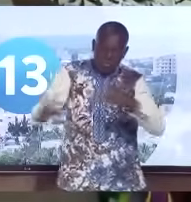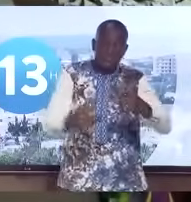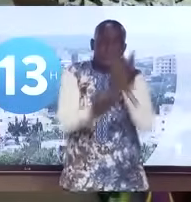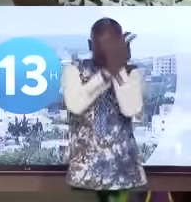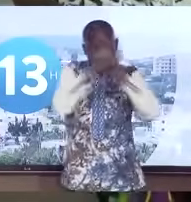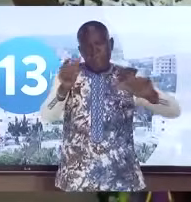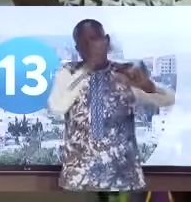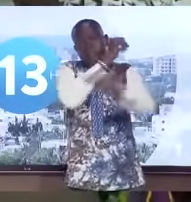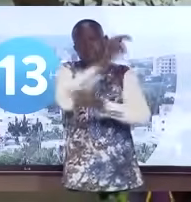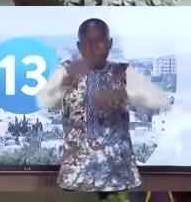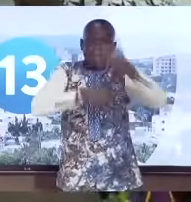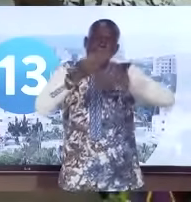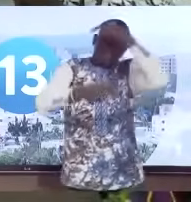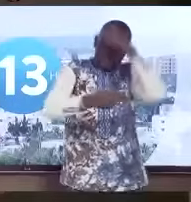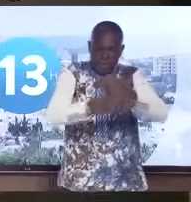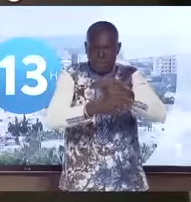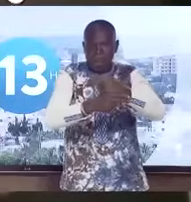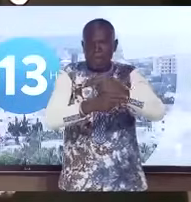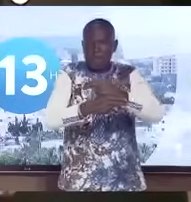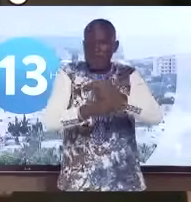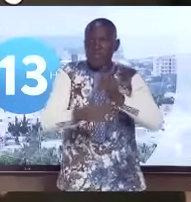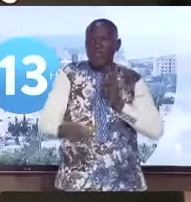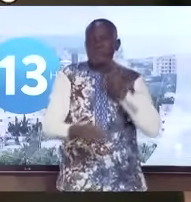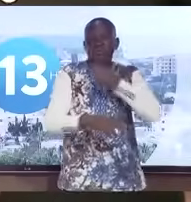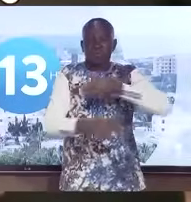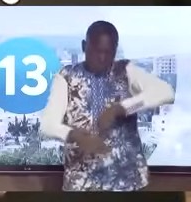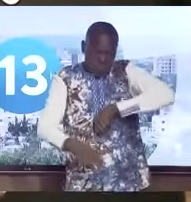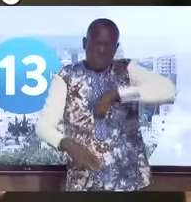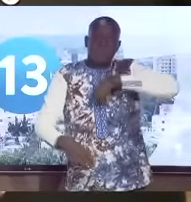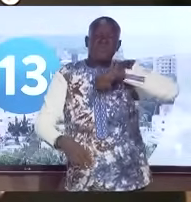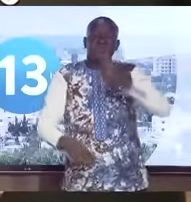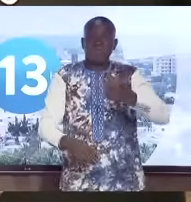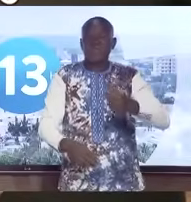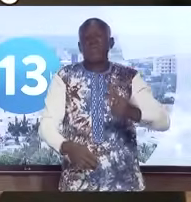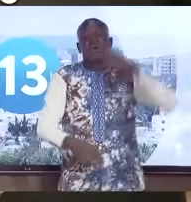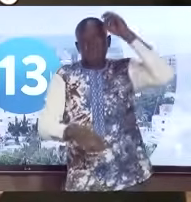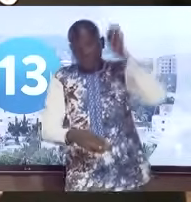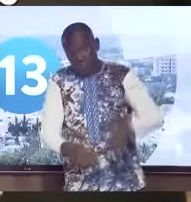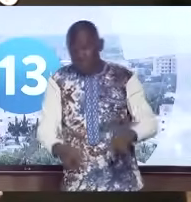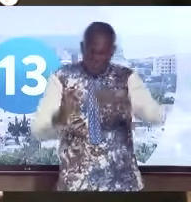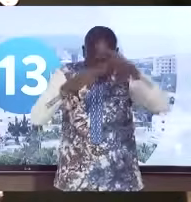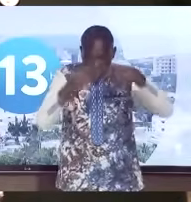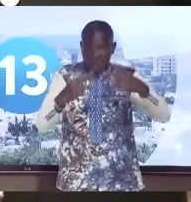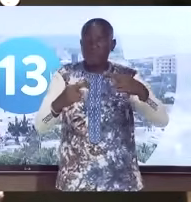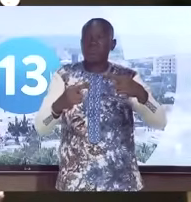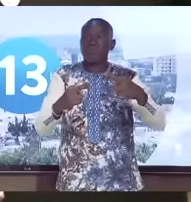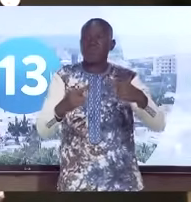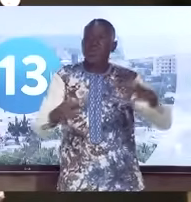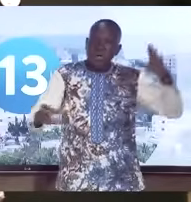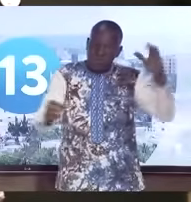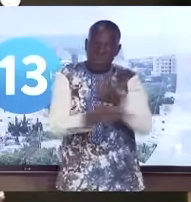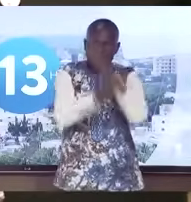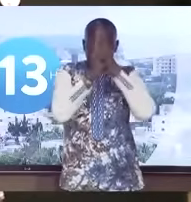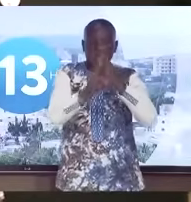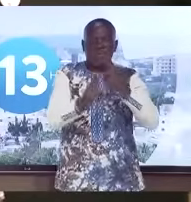reconquête du territoire national. Nous sommes fiers d'eux et nous demeurons attachés à eux. Nous ne pouvons pas pour le moment prendre des armes,